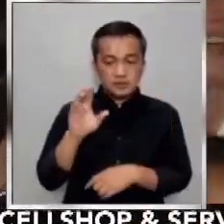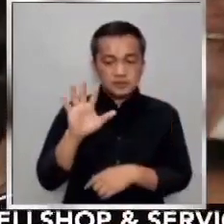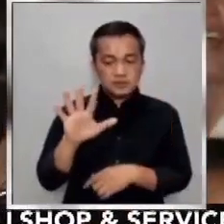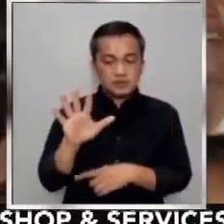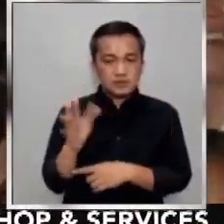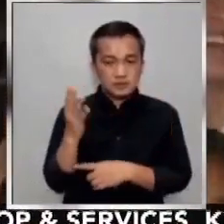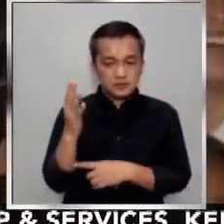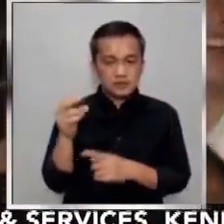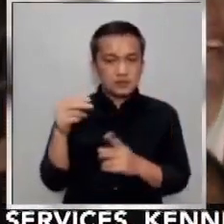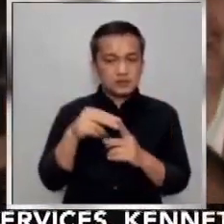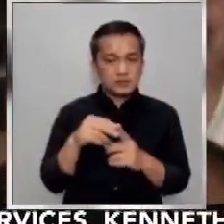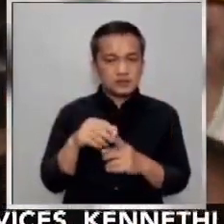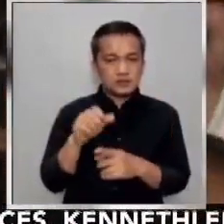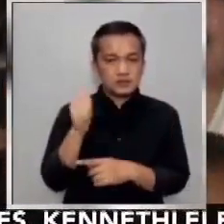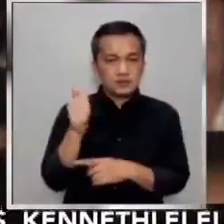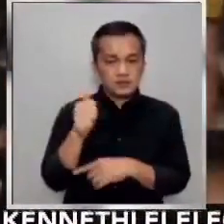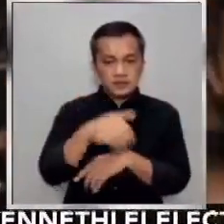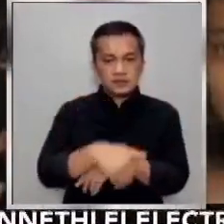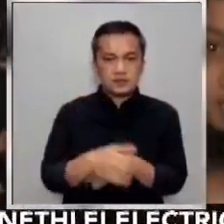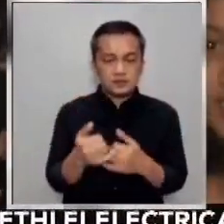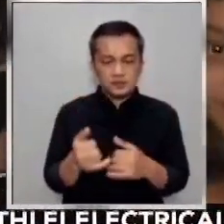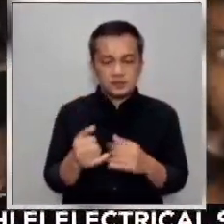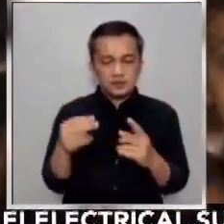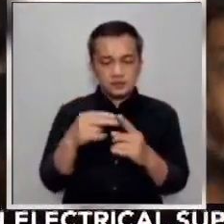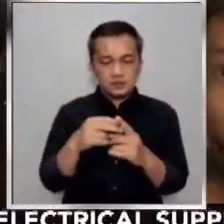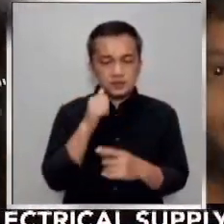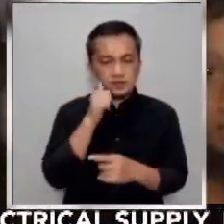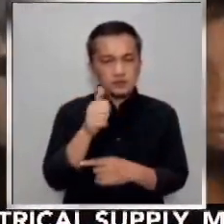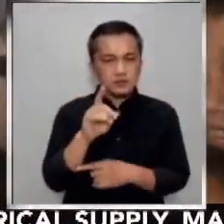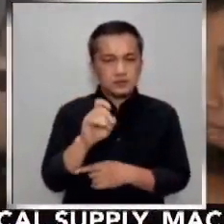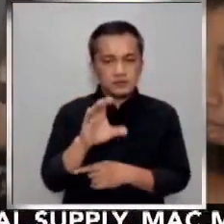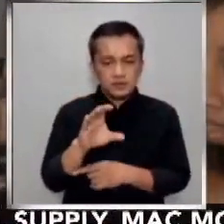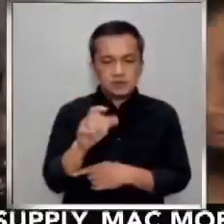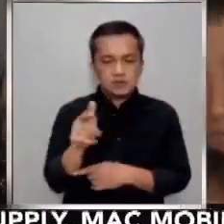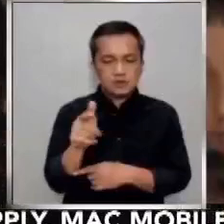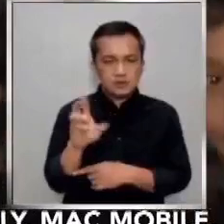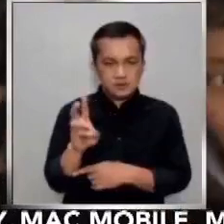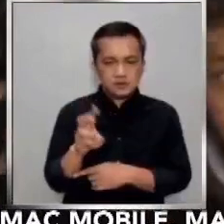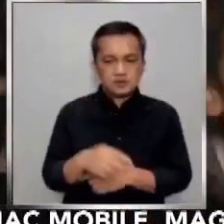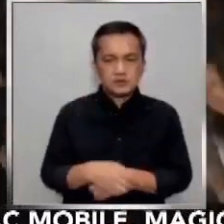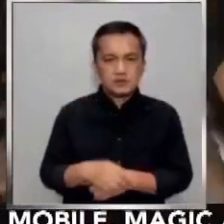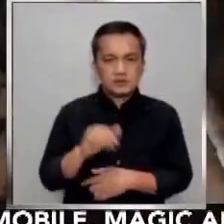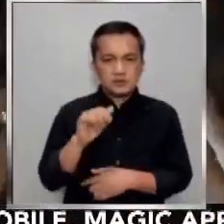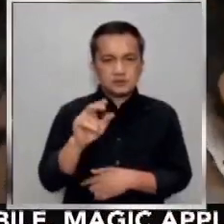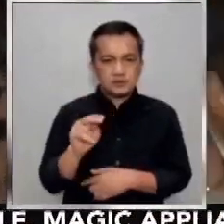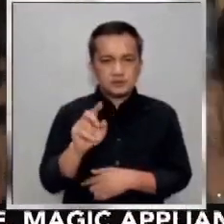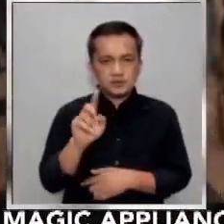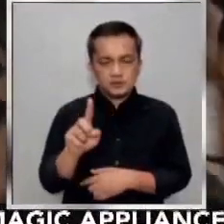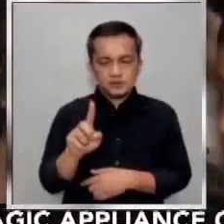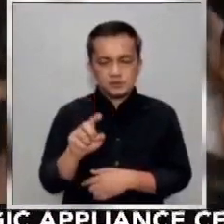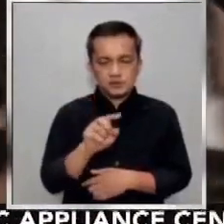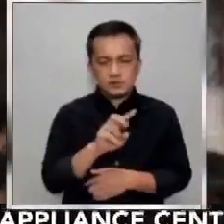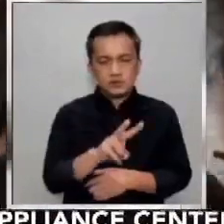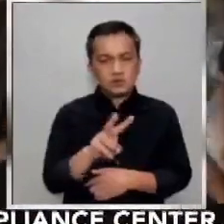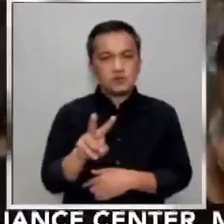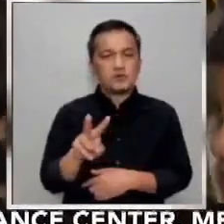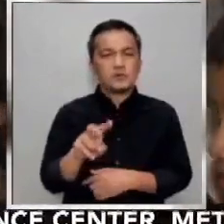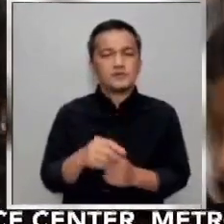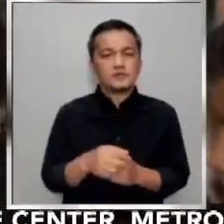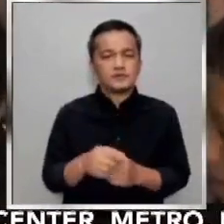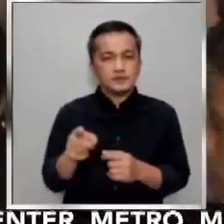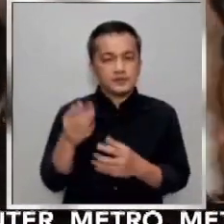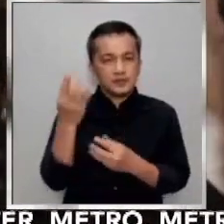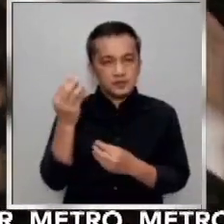alas 10 ng gabi, ngayon hanggang bukas, December 26 at January 1 at 2. Yan ang latest, maligayang